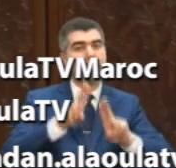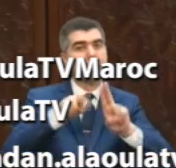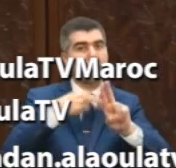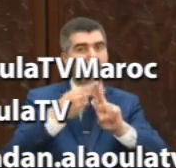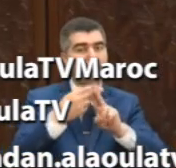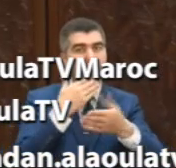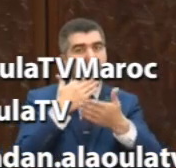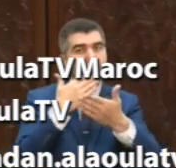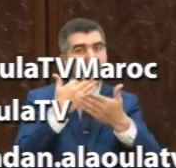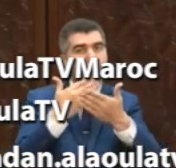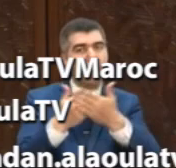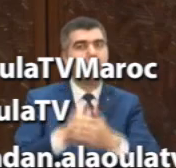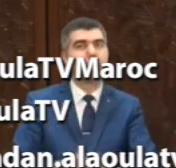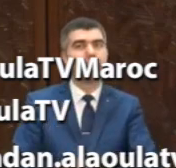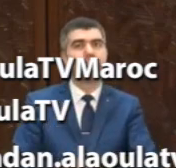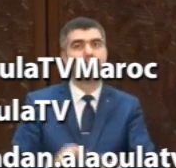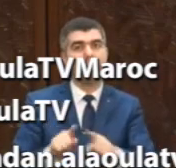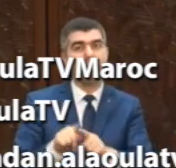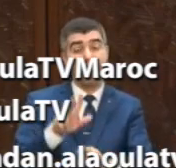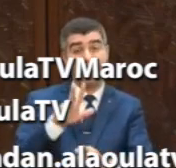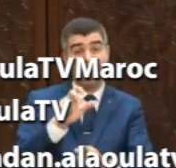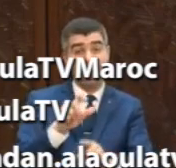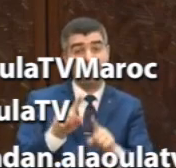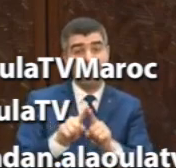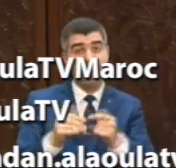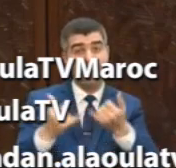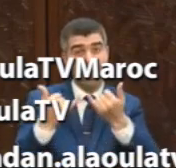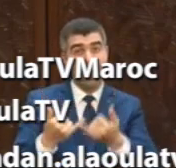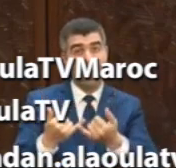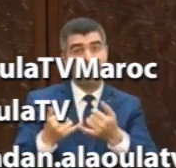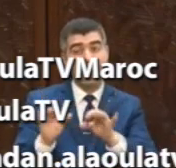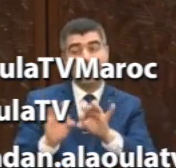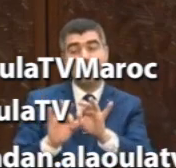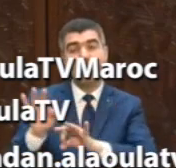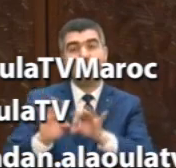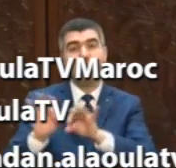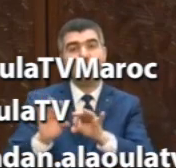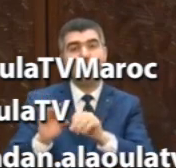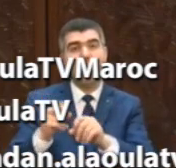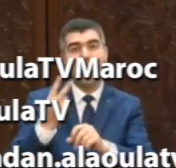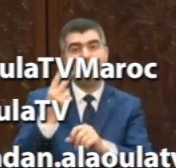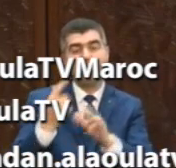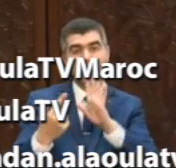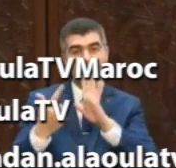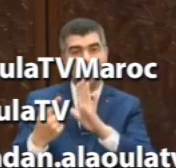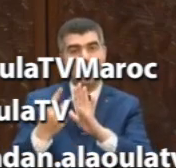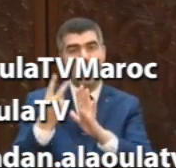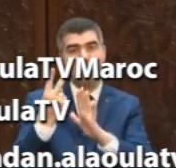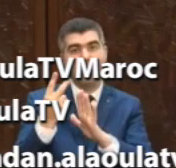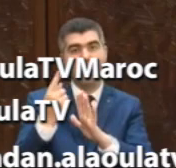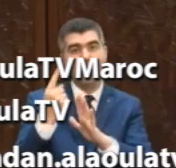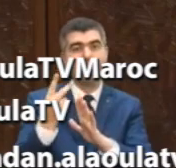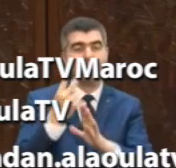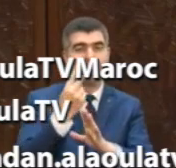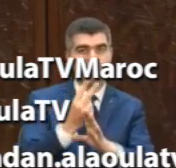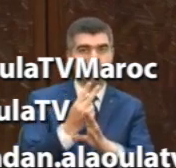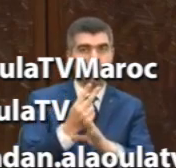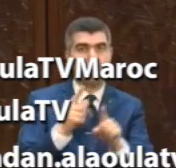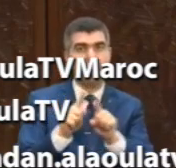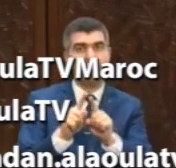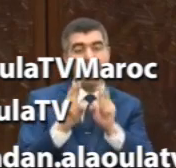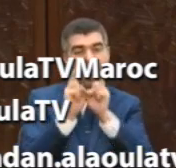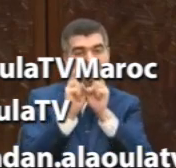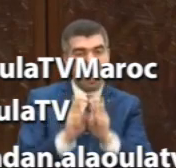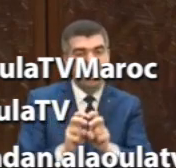شكرا سيد النائب المحترم، تعلم على أنه بالفعل اليوم الاستراتيجية الوطنية 2017-2026 هي استراتيجية طموحة في مجال السلامة الطرقية وتهديف إلى تقليص